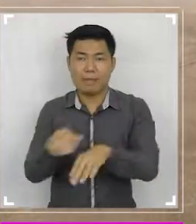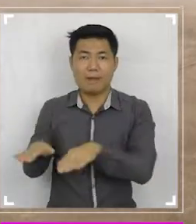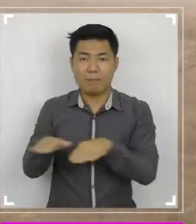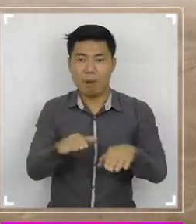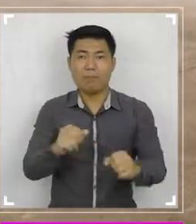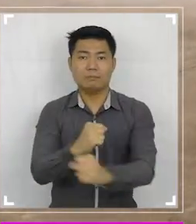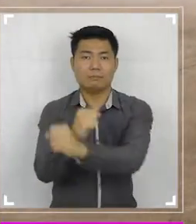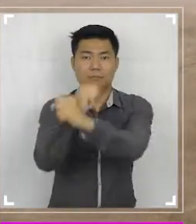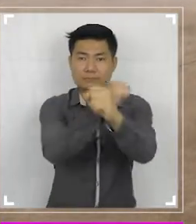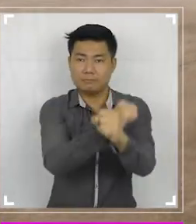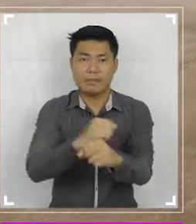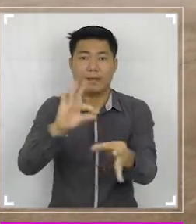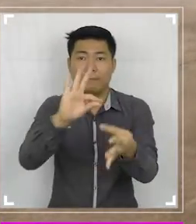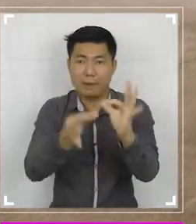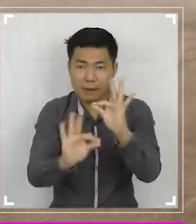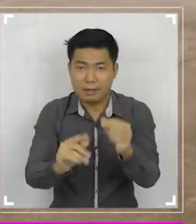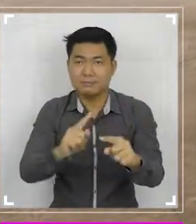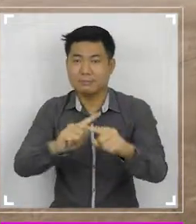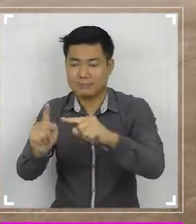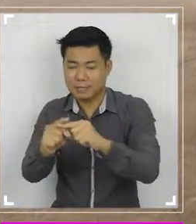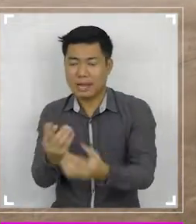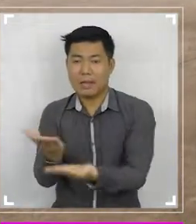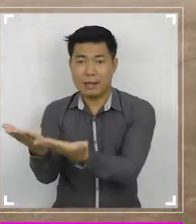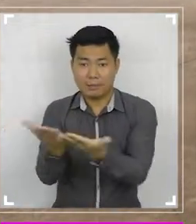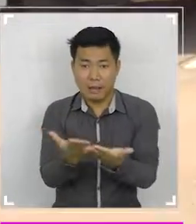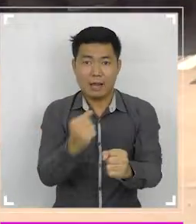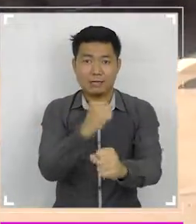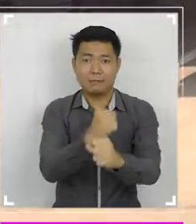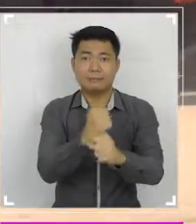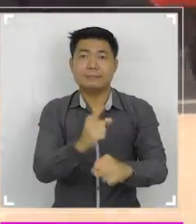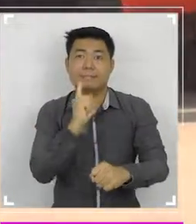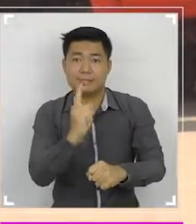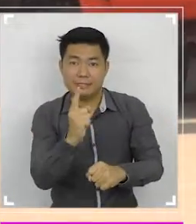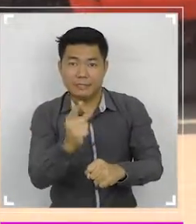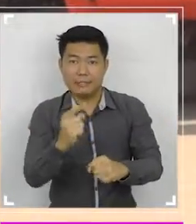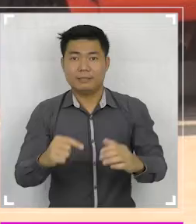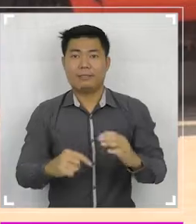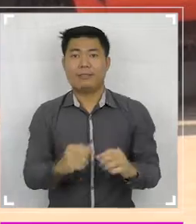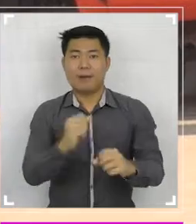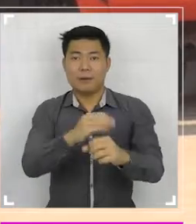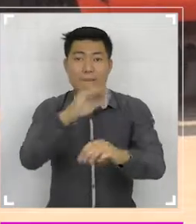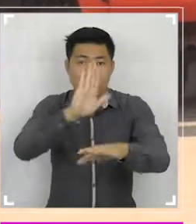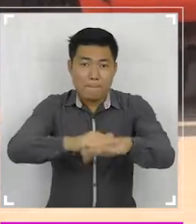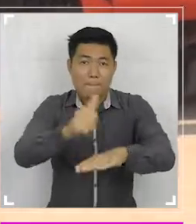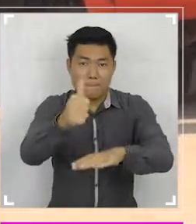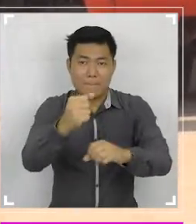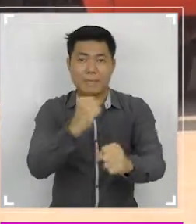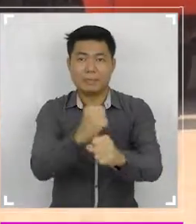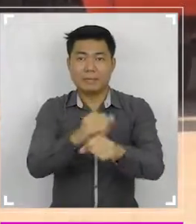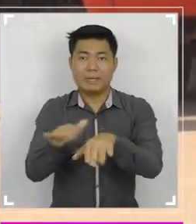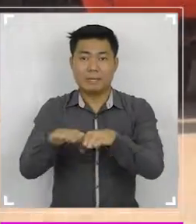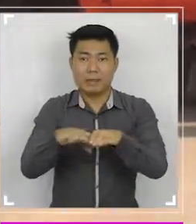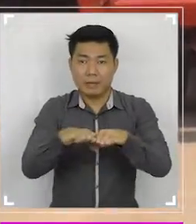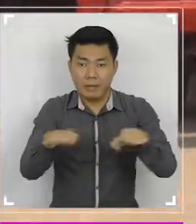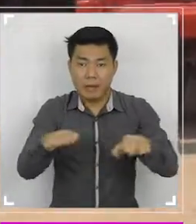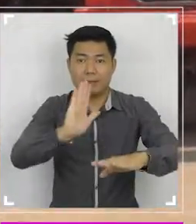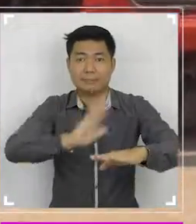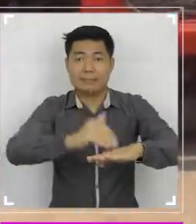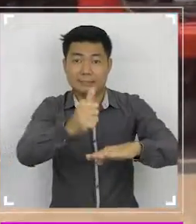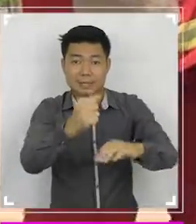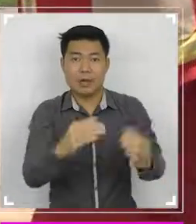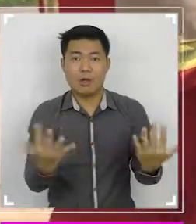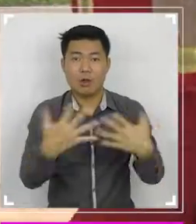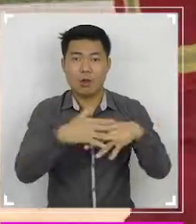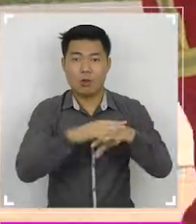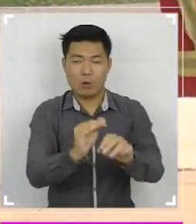กับเรื่องการเตรียมความพร้อมป้องกันการเกิดอัคคีภัยและการรับมือกับสถานการณ์จริงที่อาจเกิดขึ้นได้อย่างมืออาชีพและ